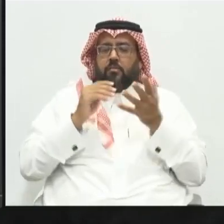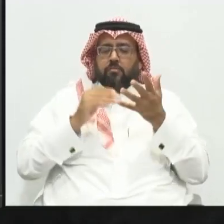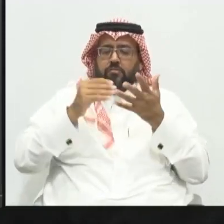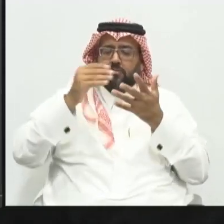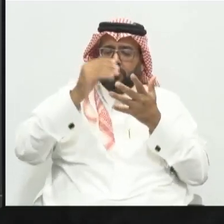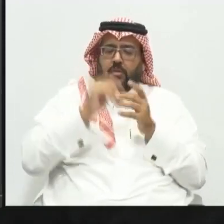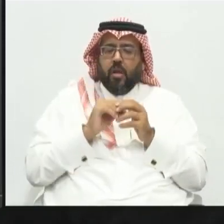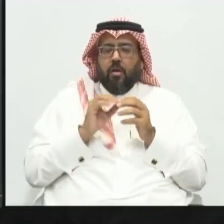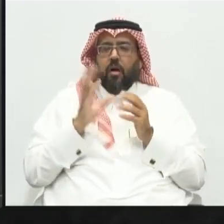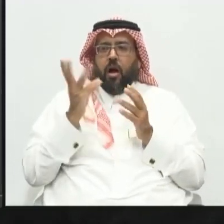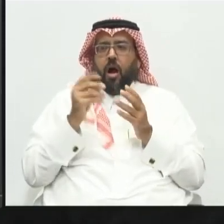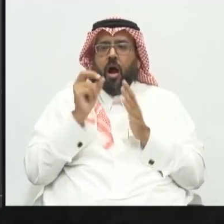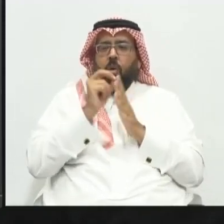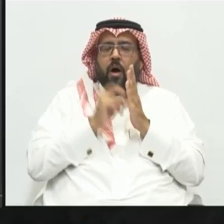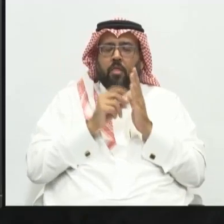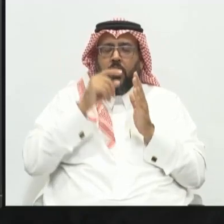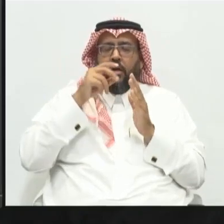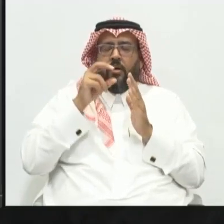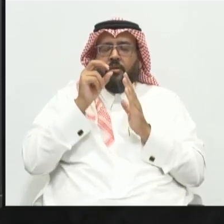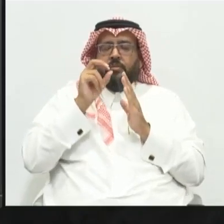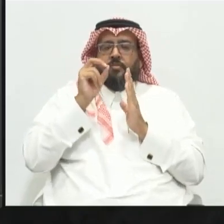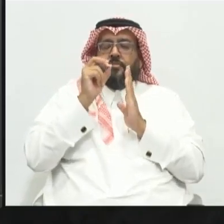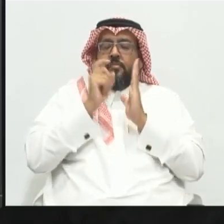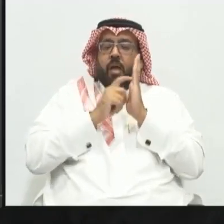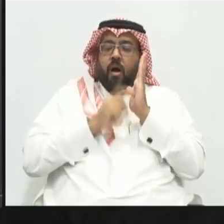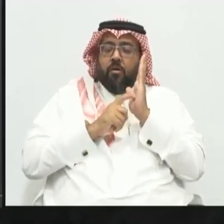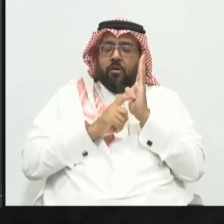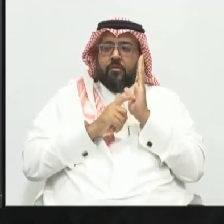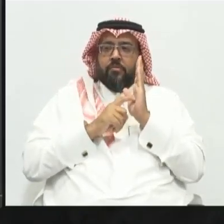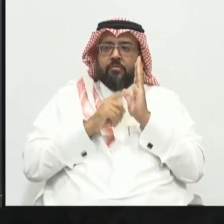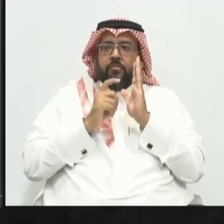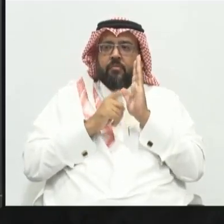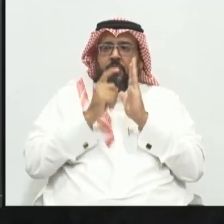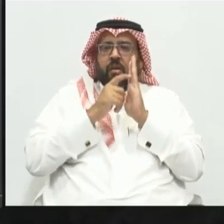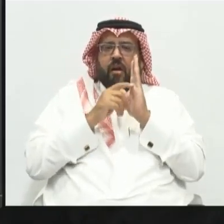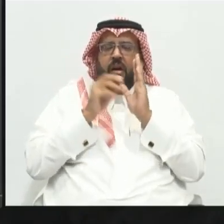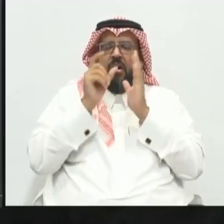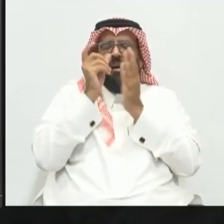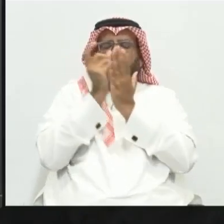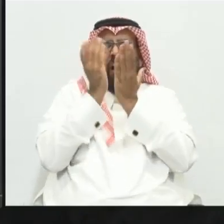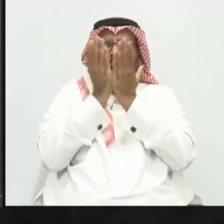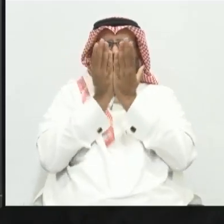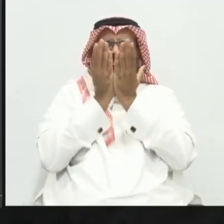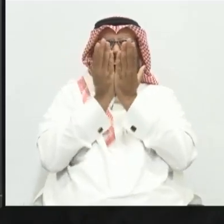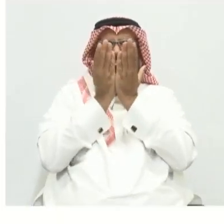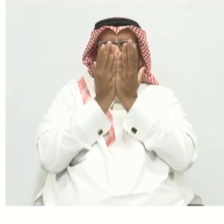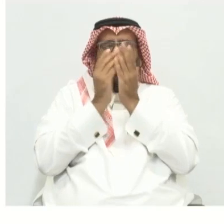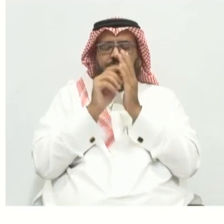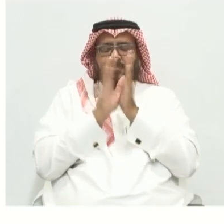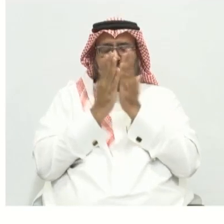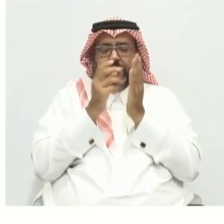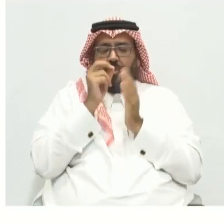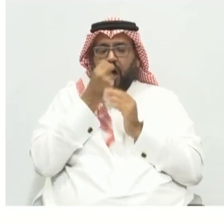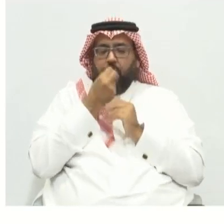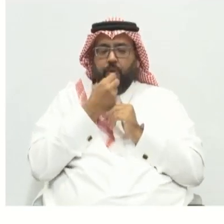قواعد عدد من قواعد القانونيه وايضا بما يسمى القواعد القانونيه هي المواد القانونيه